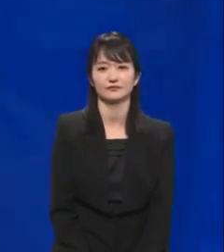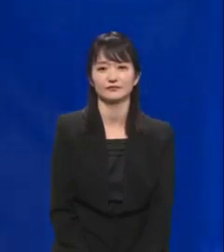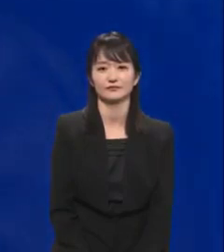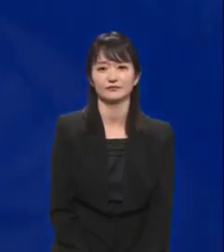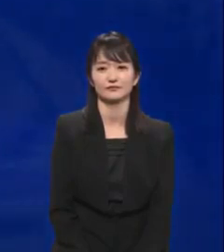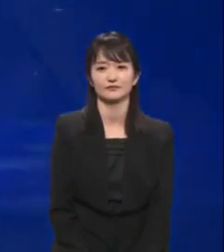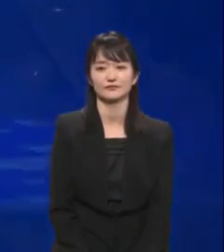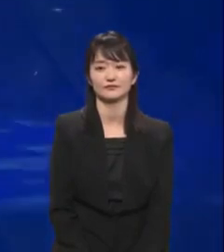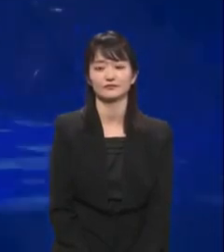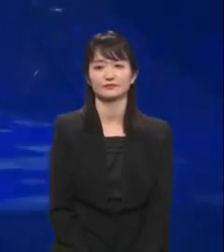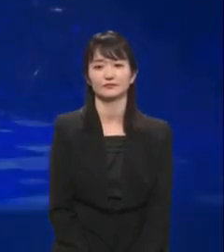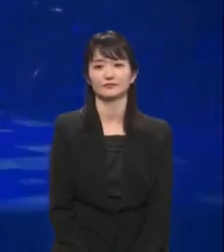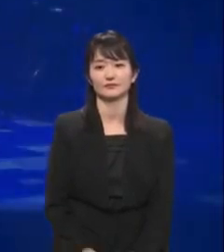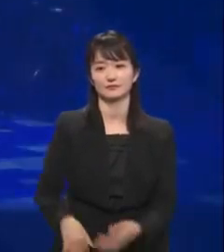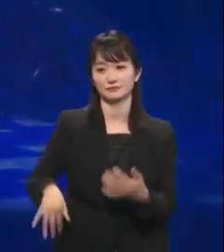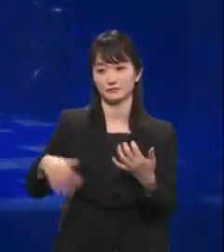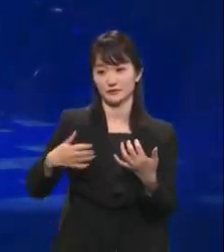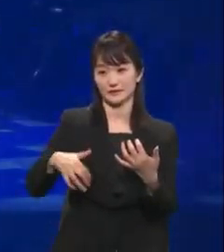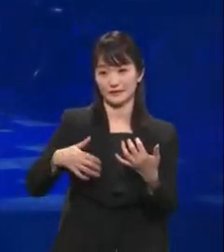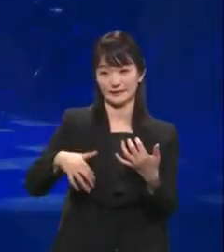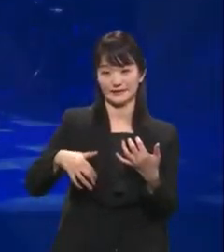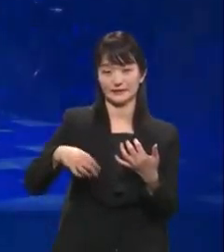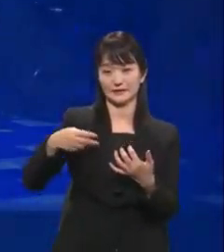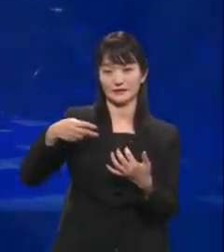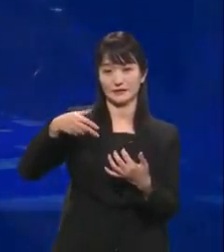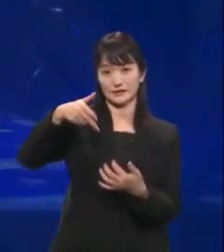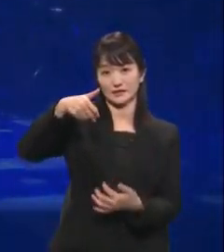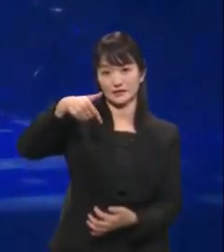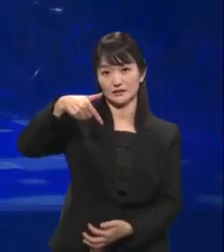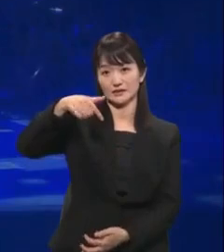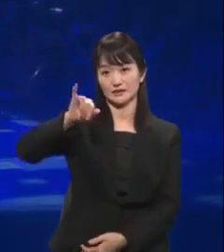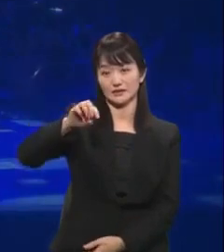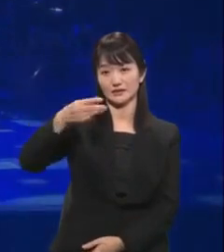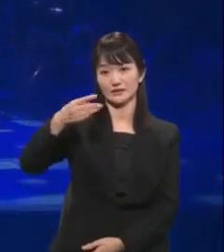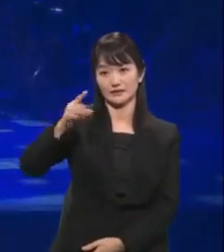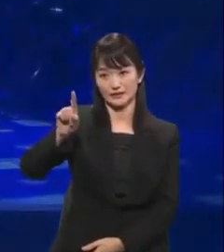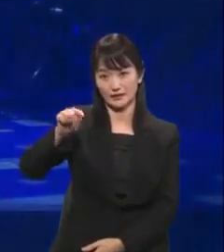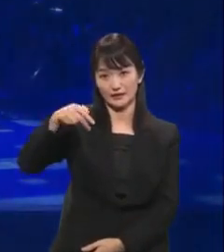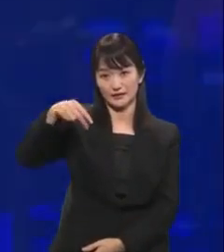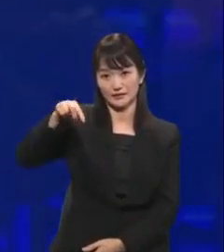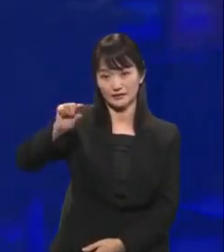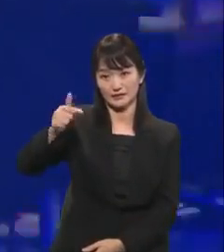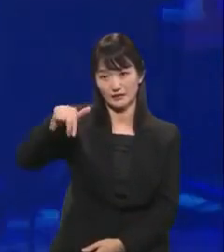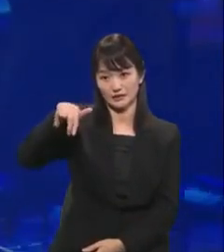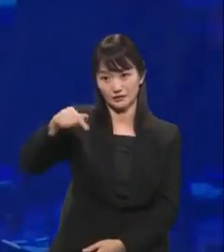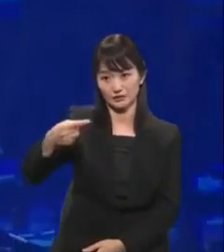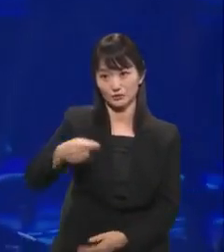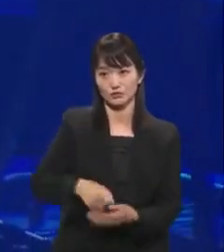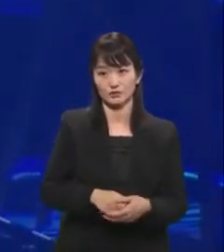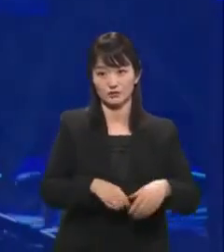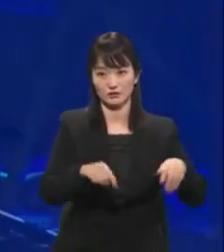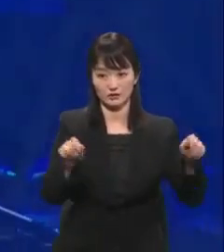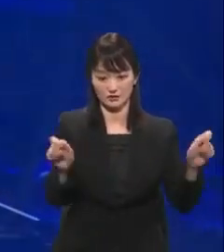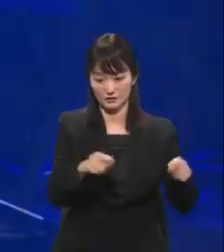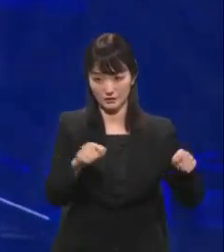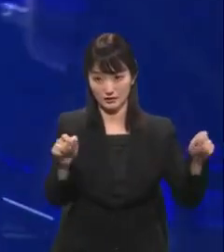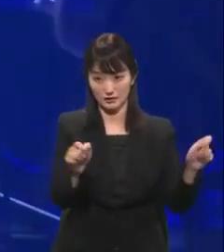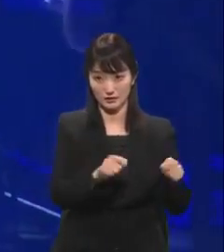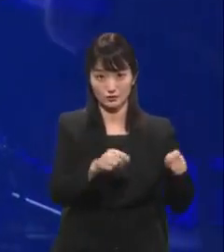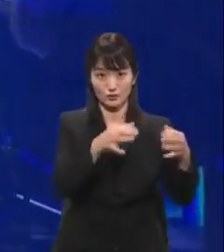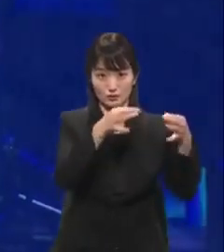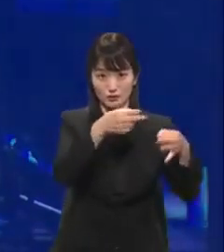네, 요게 이제 기타 산조 연주한 장구 김덕수 씨랑, 예, 듀오로 연주하는 겁니다.